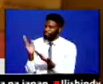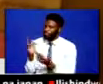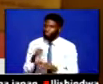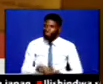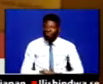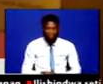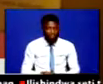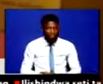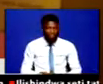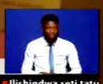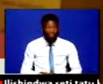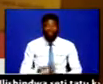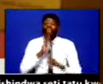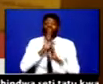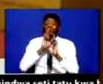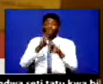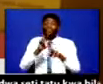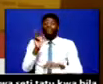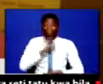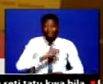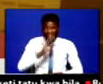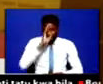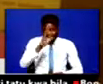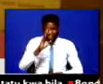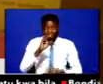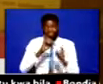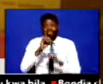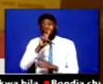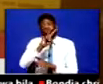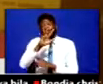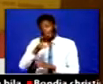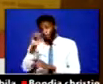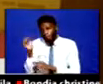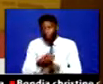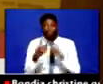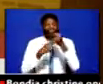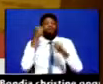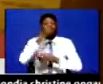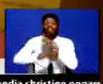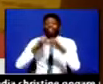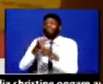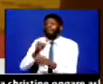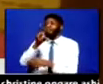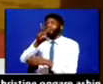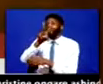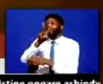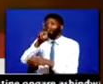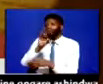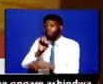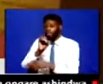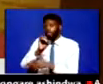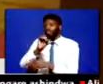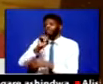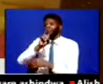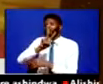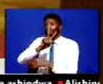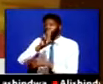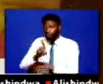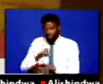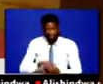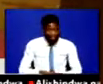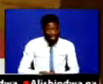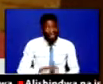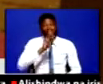Kulingana na taarifa ya Jumapili tarehe 25 Julai mwaka 2021, taasisi ya kitaifa ya uteuzi wa wanafunzi